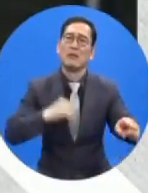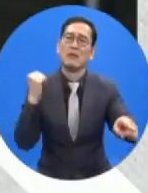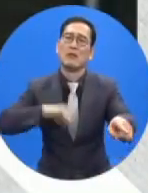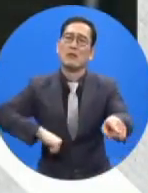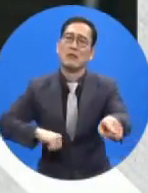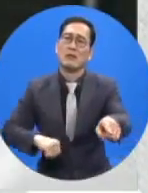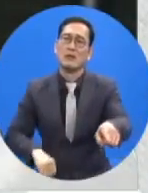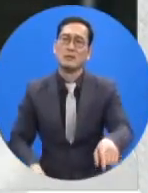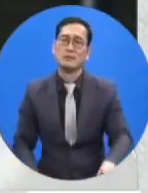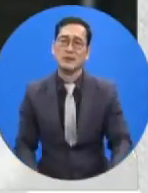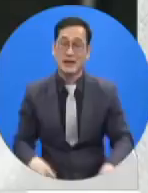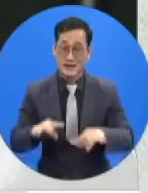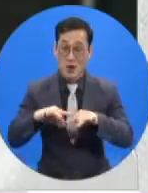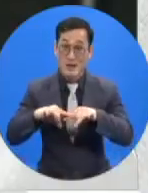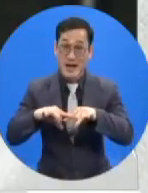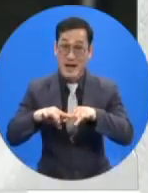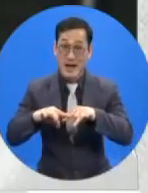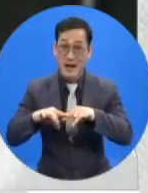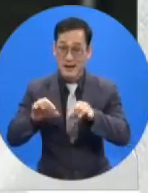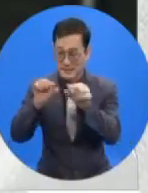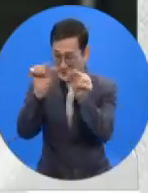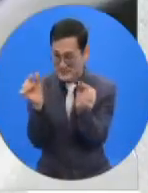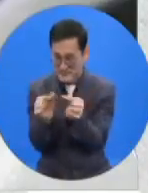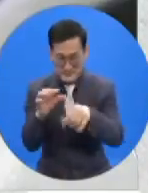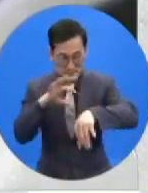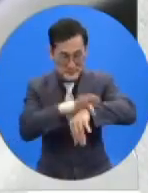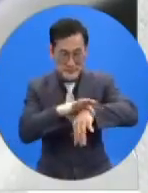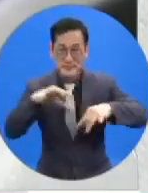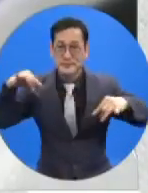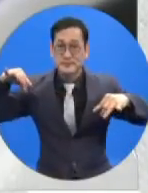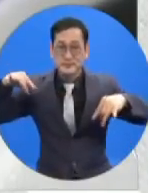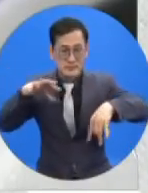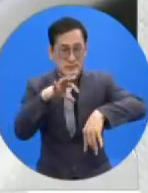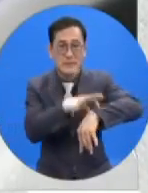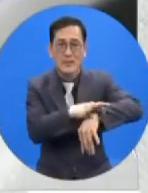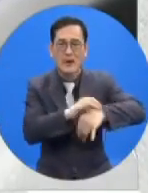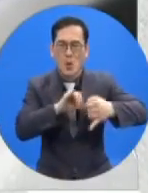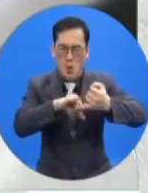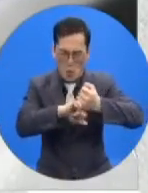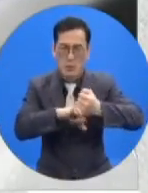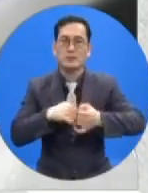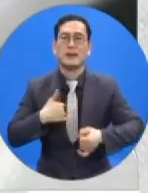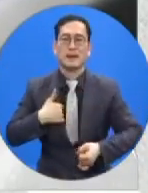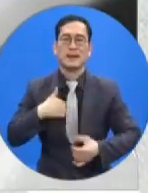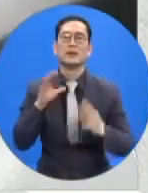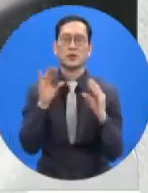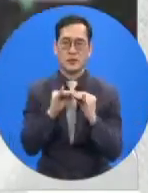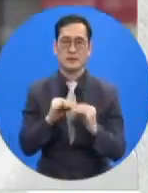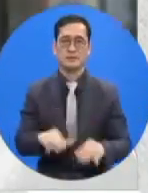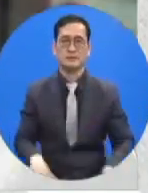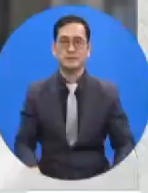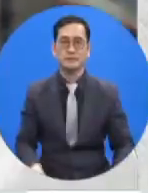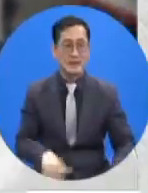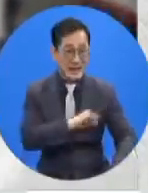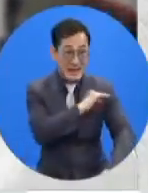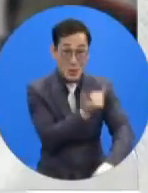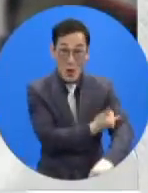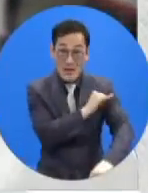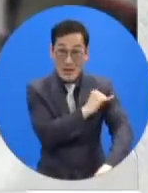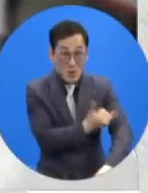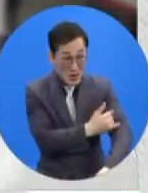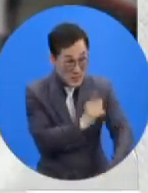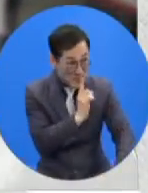해야 된다고 좀 세게 주장을 하고 싶습니다. 청와대에 있었던 입장에서 말씀드립니다. 왜냐하면요. 이미 인권을 얘기하기에는 상황이